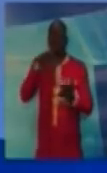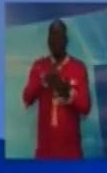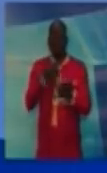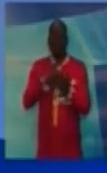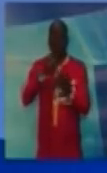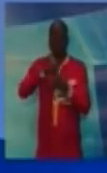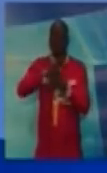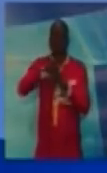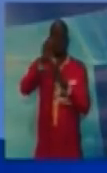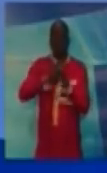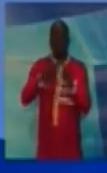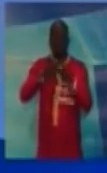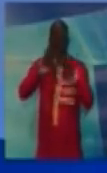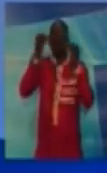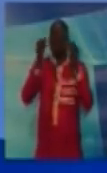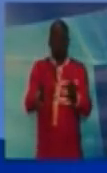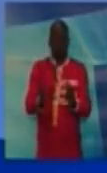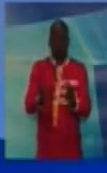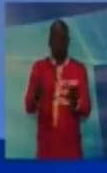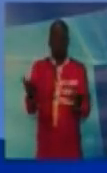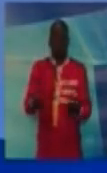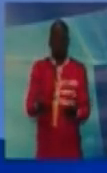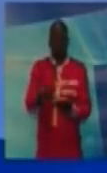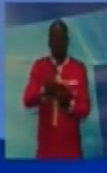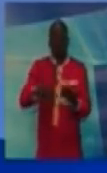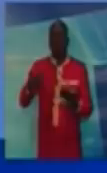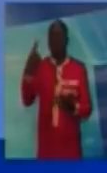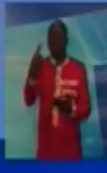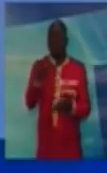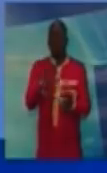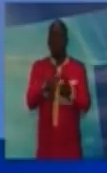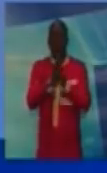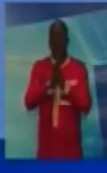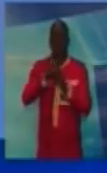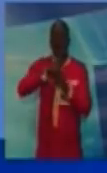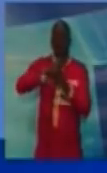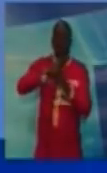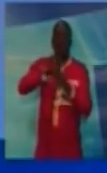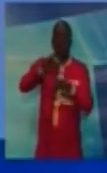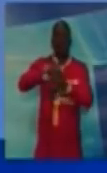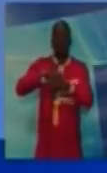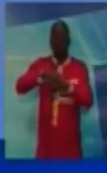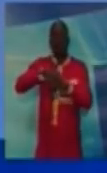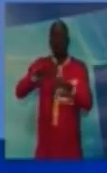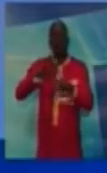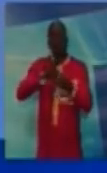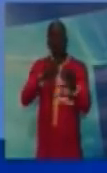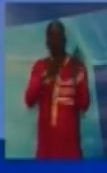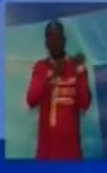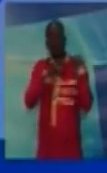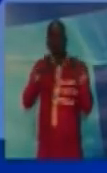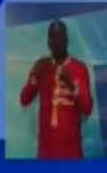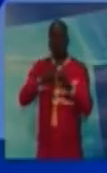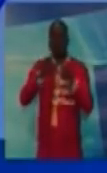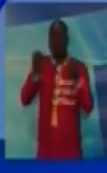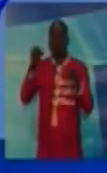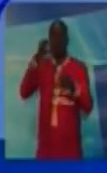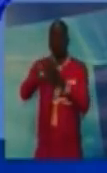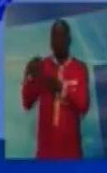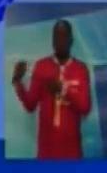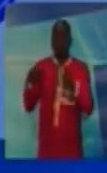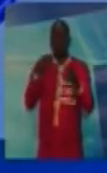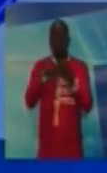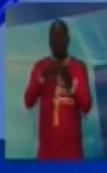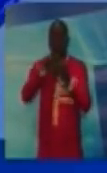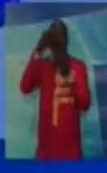la formation des journalistes. Ce sont là quelques-unes des recommandations du Forum sur le rôle des médias dans la lutte contre le